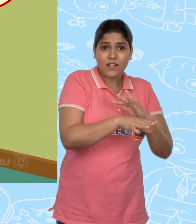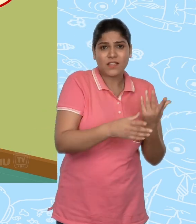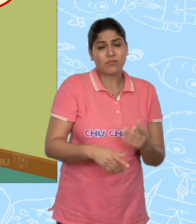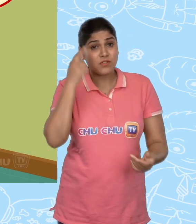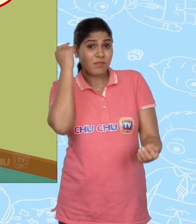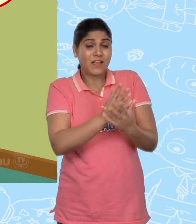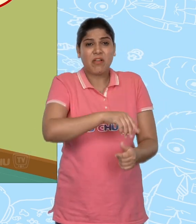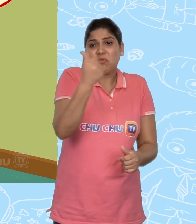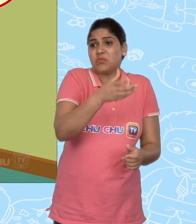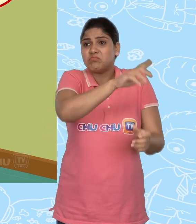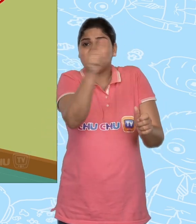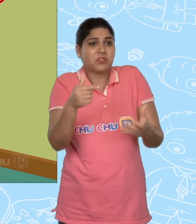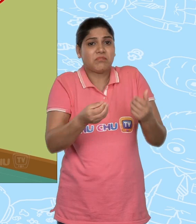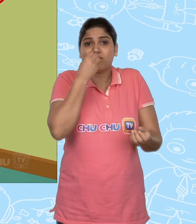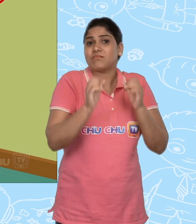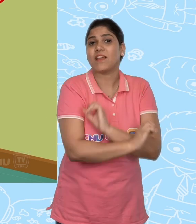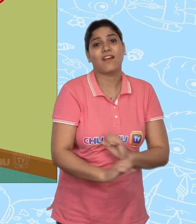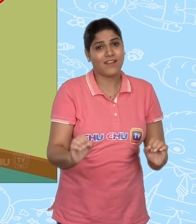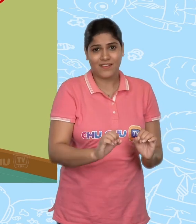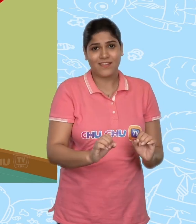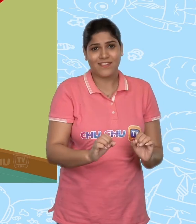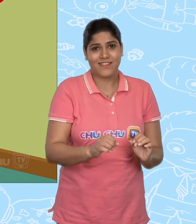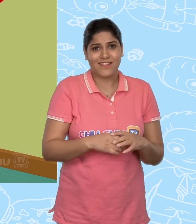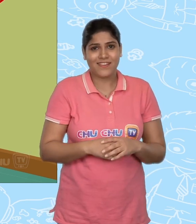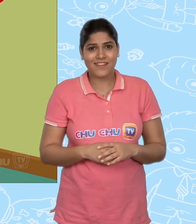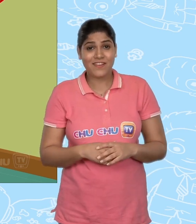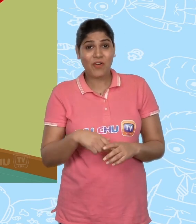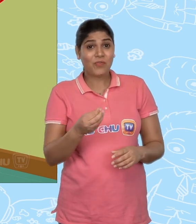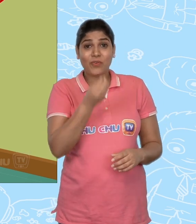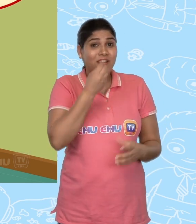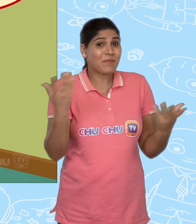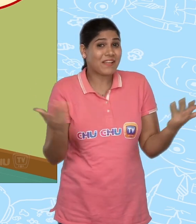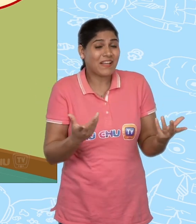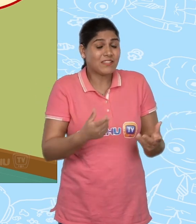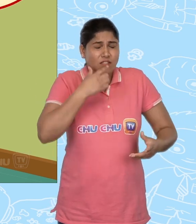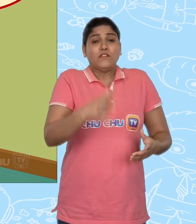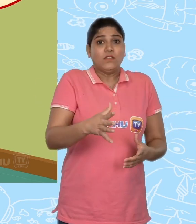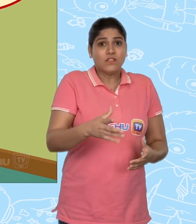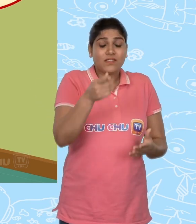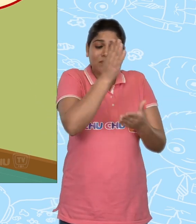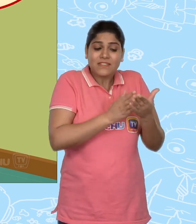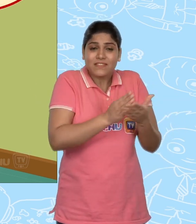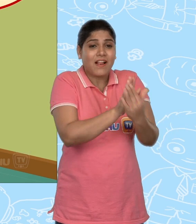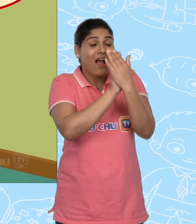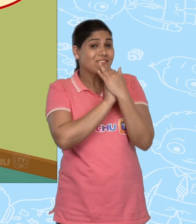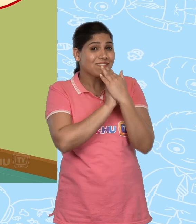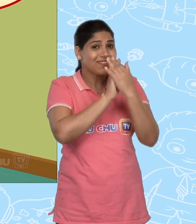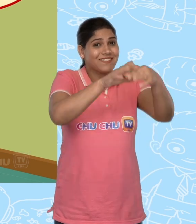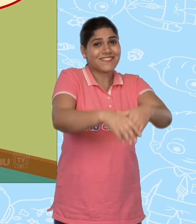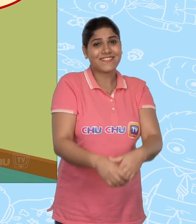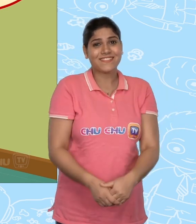सैंडविच में और मिर्च डाल दें। मुझे विश्वास है कोई उसे नहीं खा पाएगा, और वो नहीं खा पाएगा तेज मिर्च